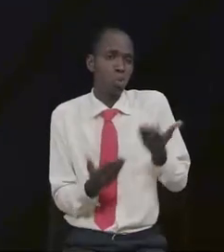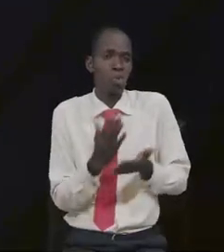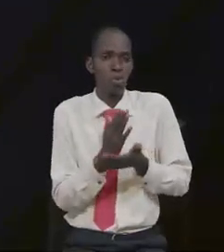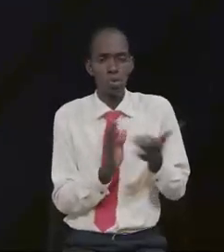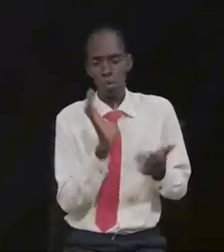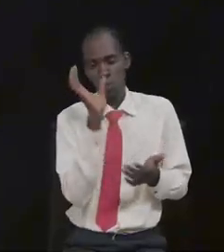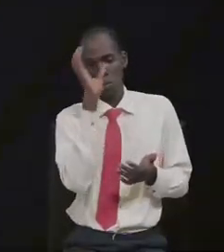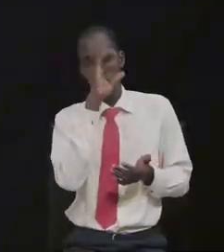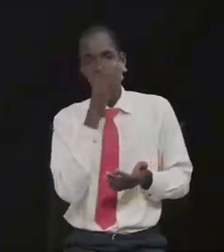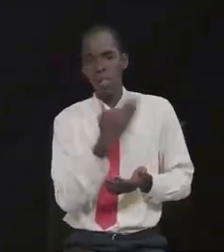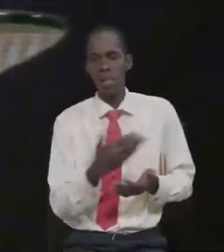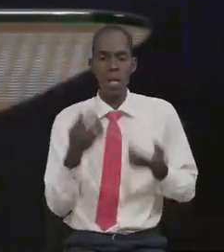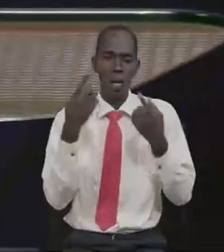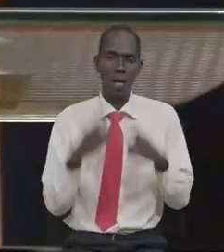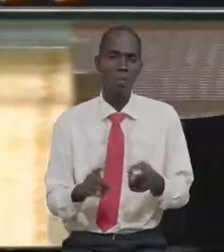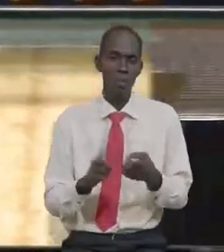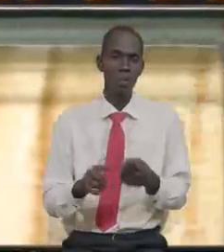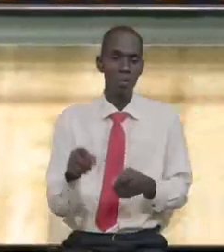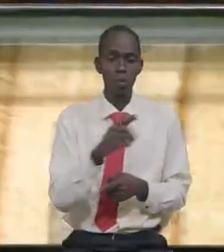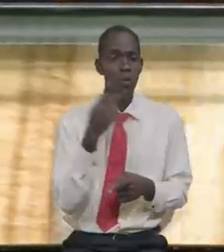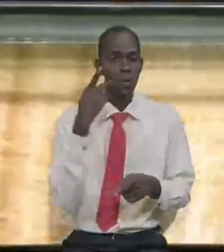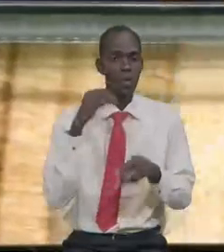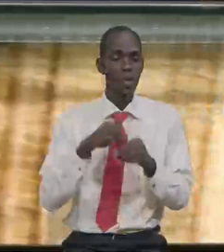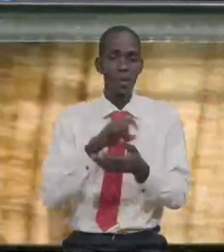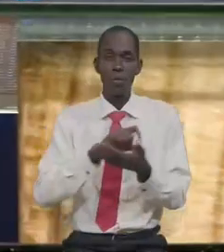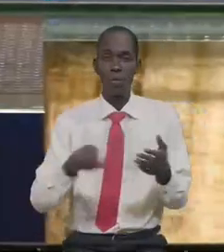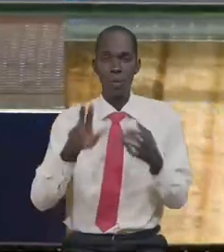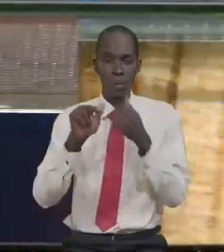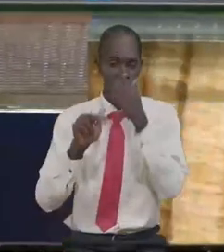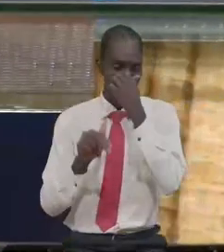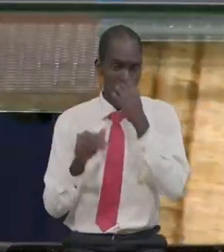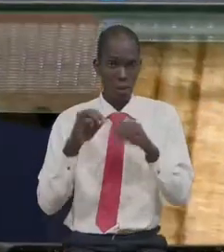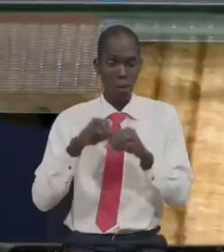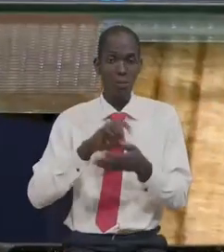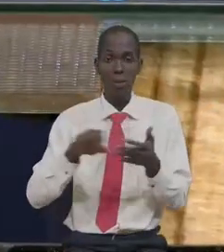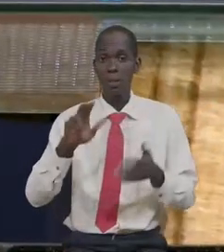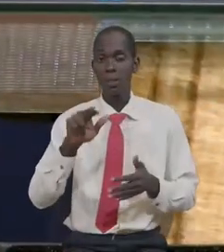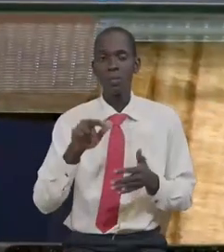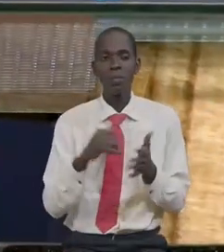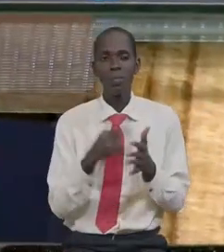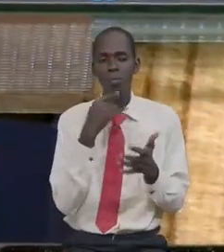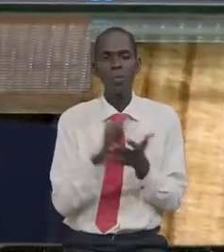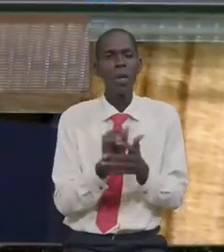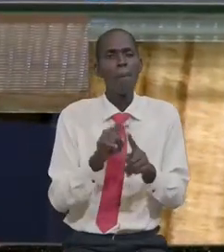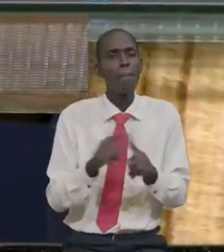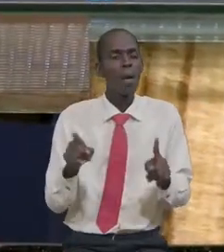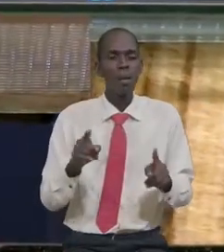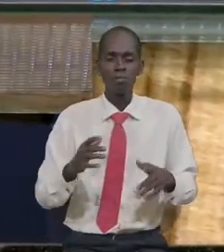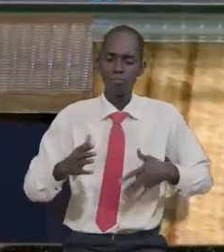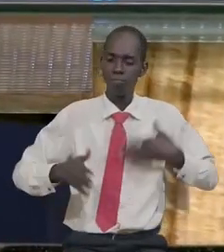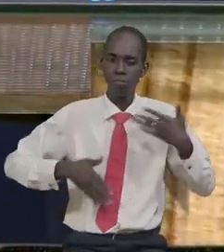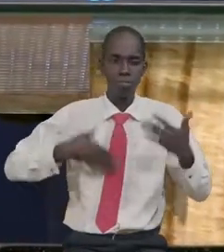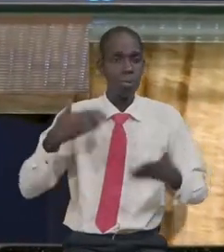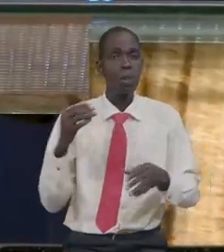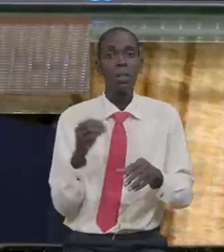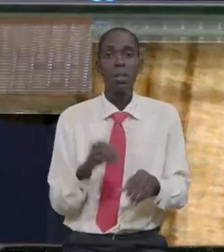vous pour vous éprouver. Verset 13 dit, « Réjouissez-vous, au contraire,